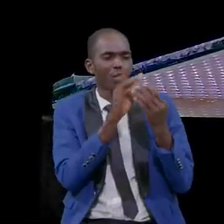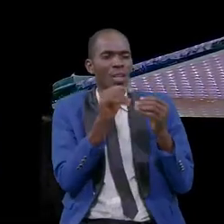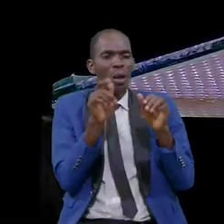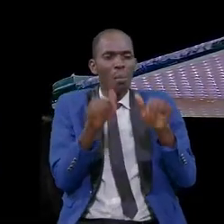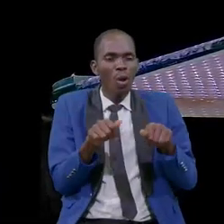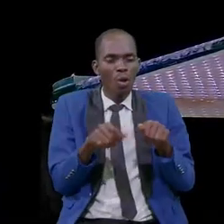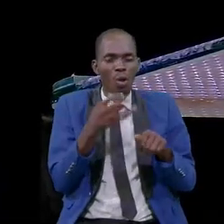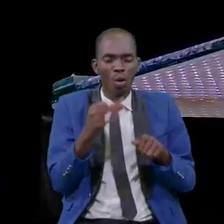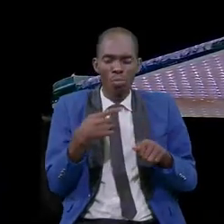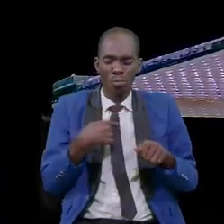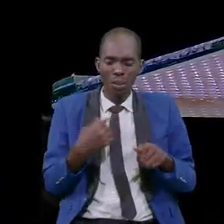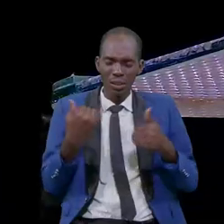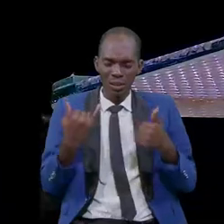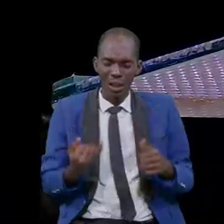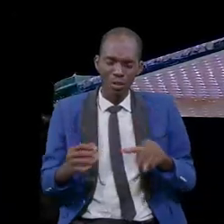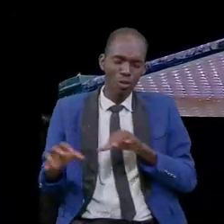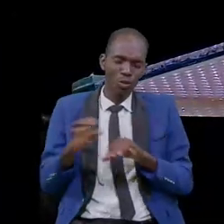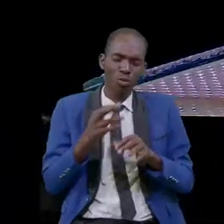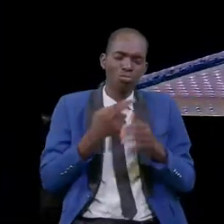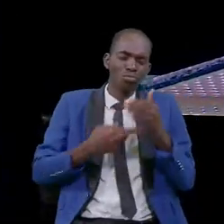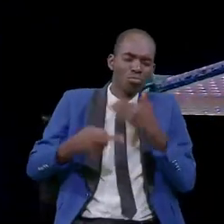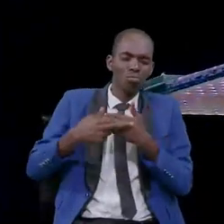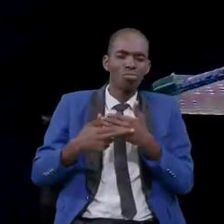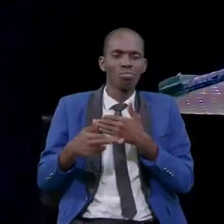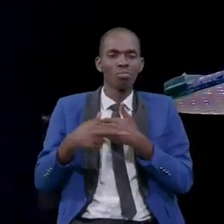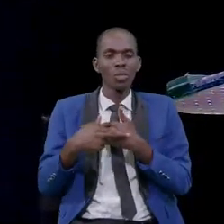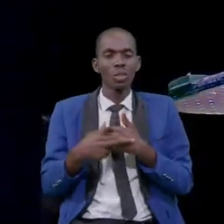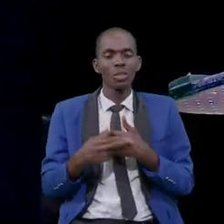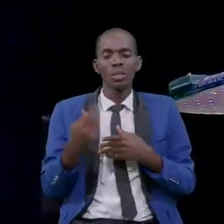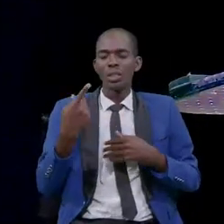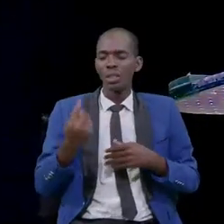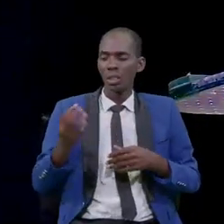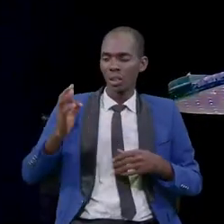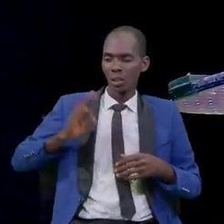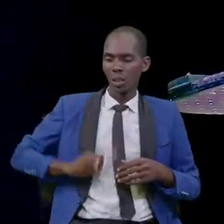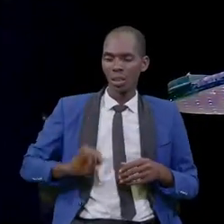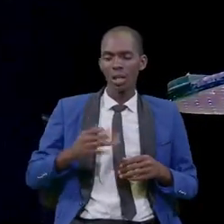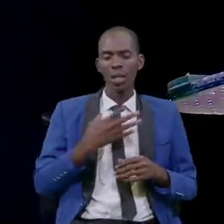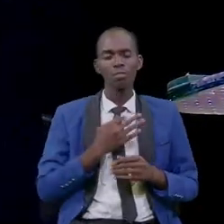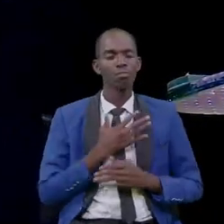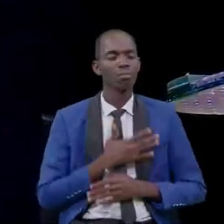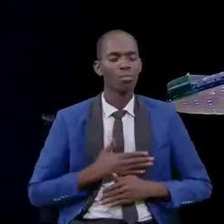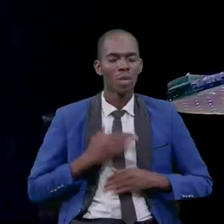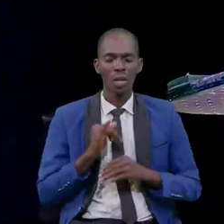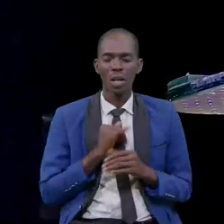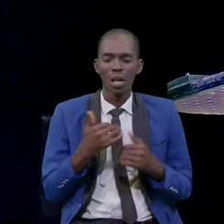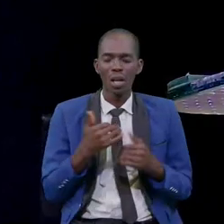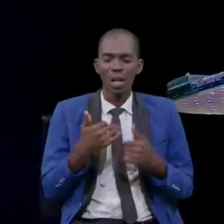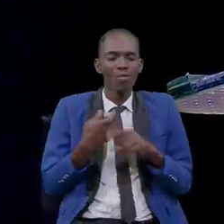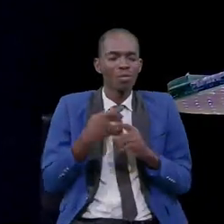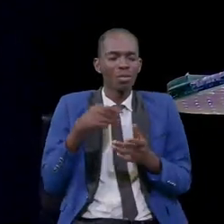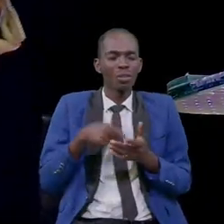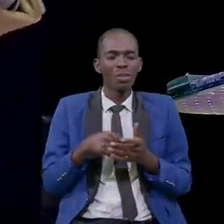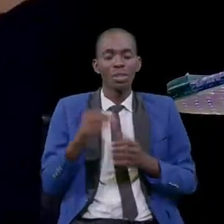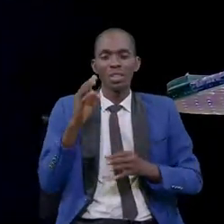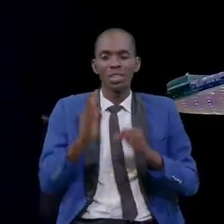possibilité de faire la restitution sur ceci? Et puis le plaisir, le gain que je tire de ceci, si je